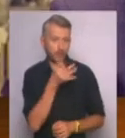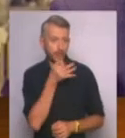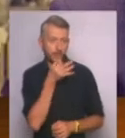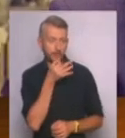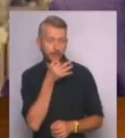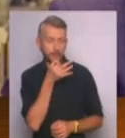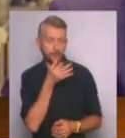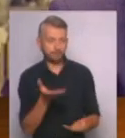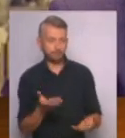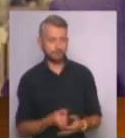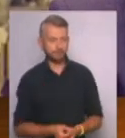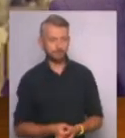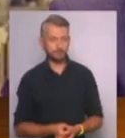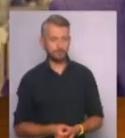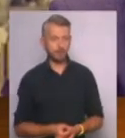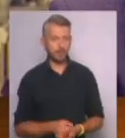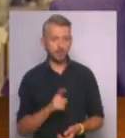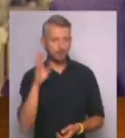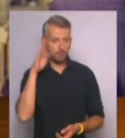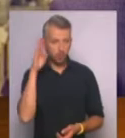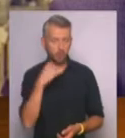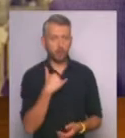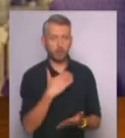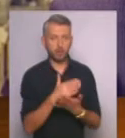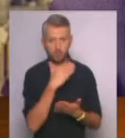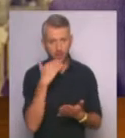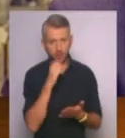Поки що, на жаль. З водою у нас є багато